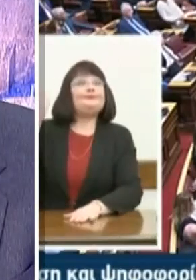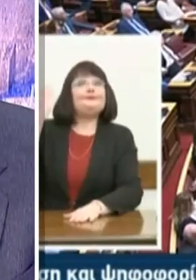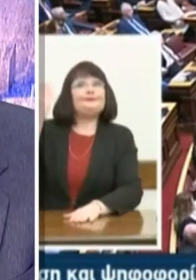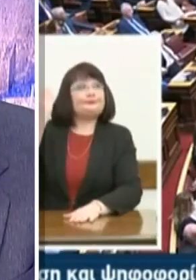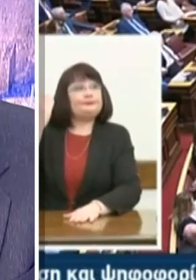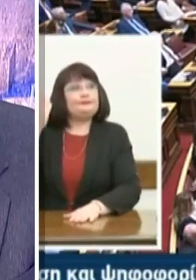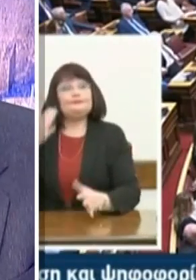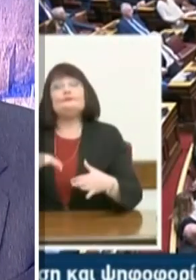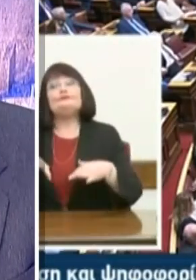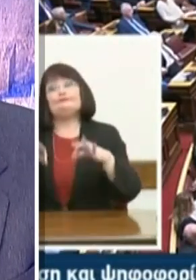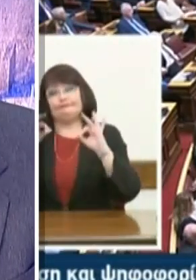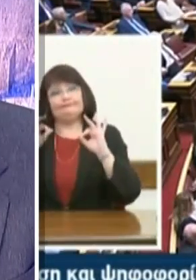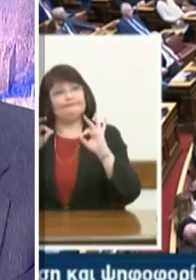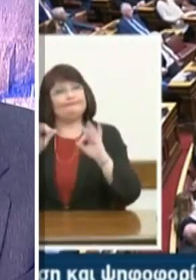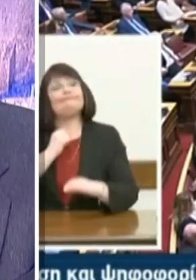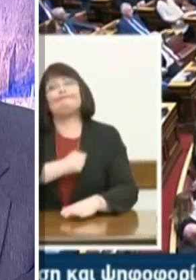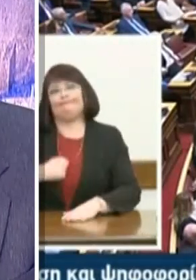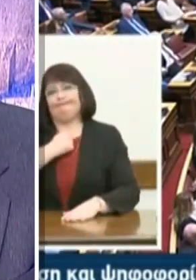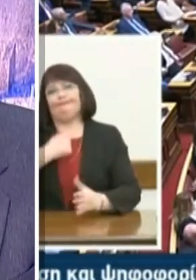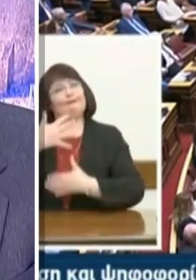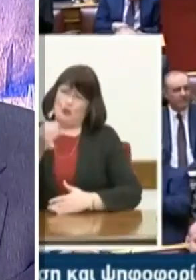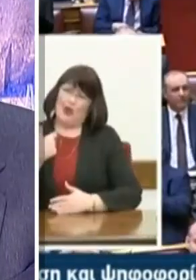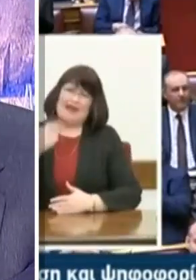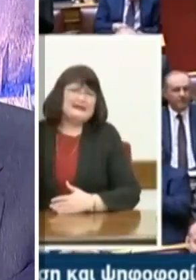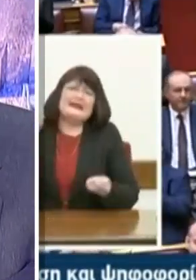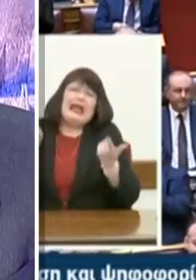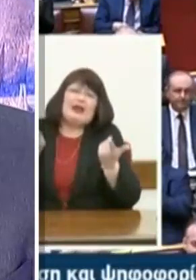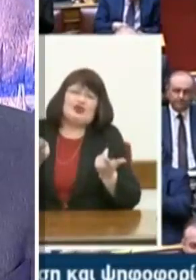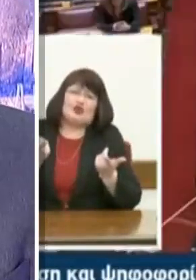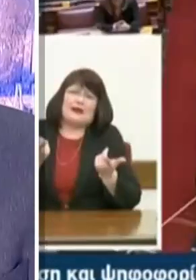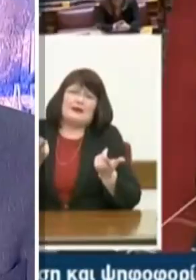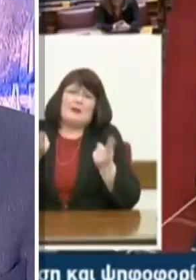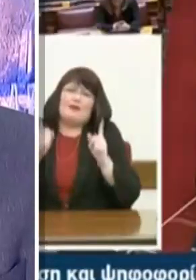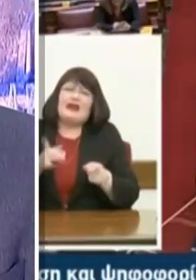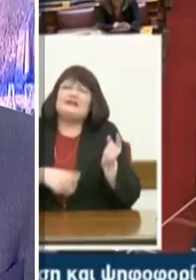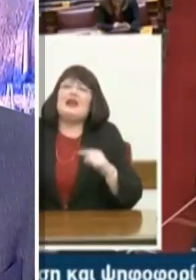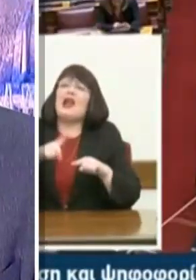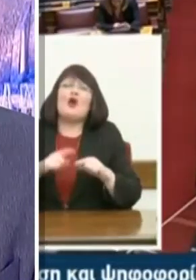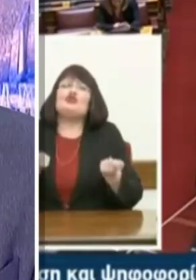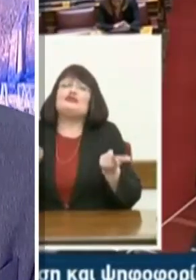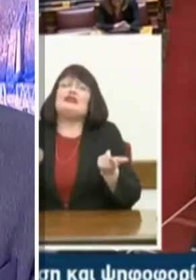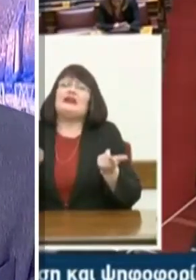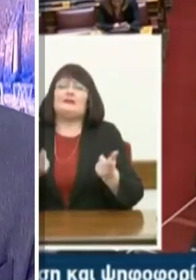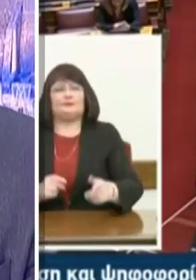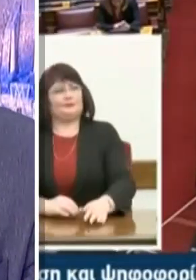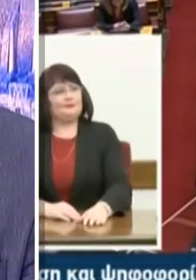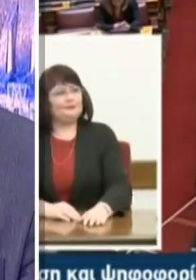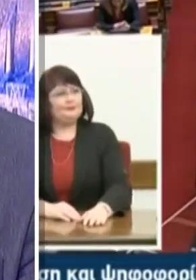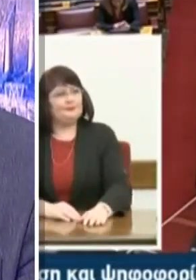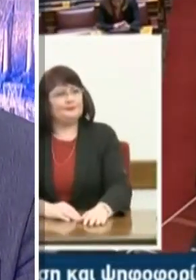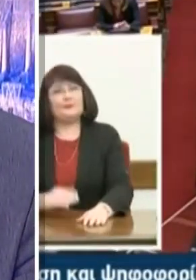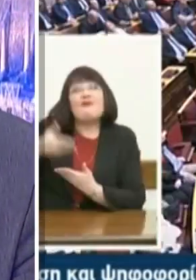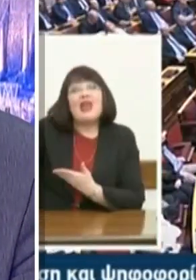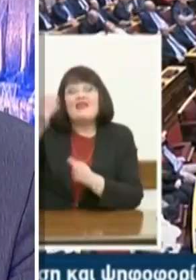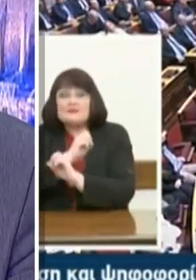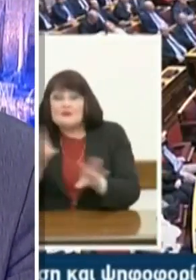μπροστά μας, τουλάχιστον ενός διμήνου, στον οποίο είναι υγιές, είναι δημοκρατικό οι πολίτες να ακούσουν τι πιστεύει ότι πρέπει να γίνει ο